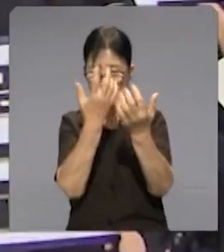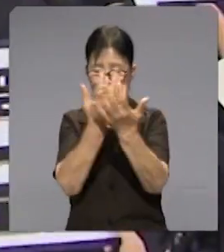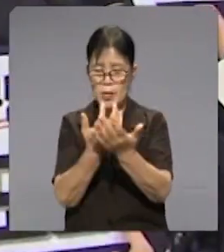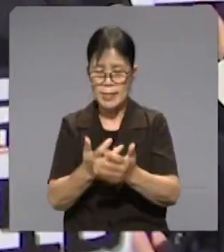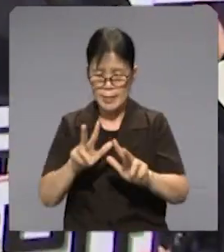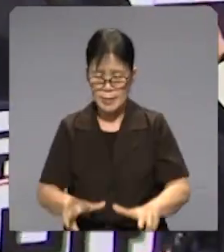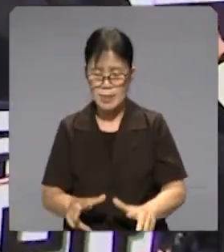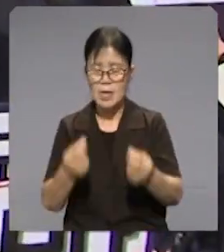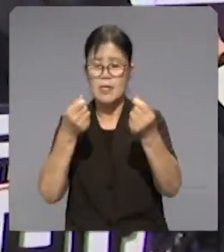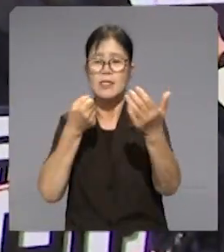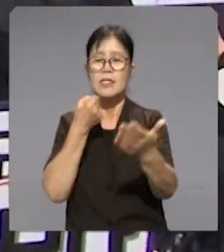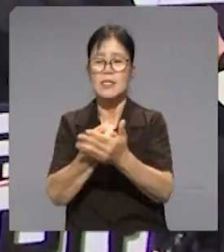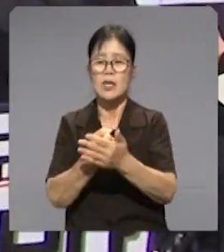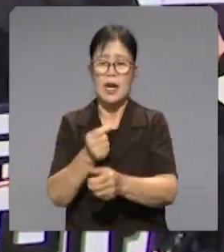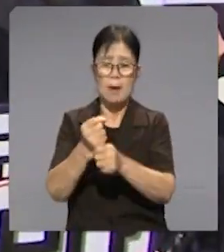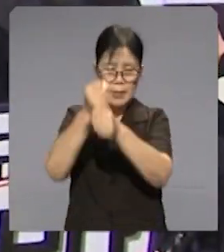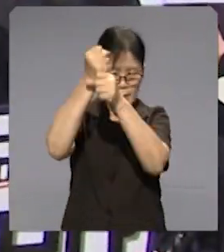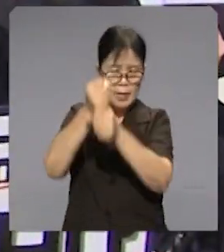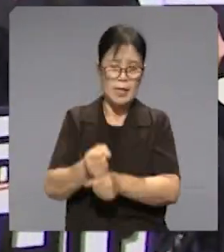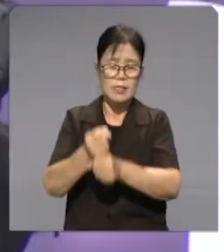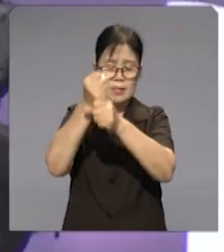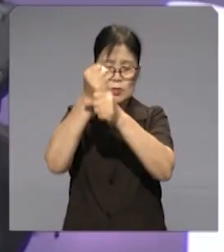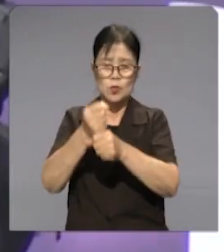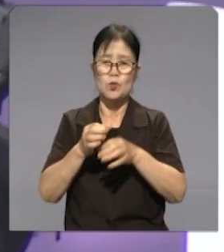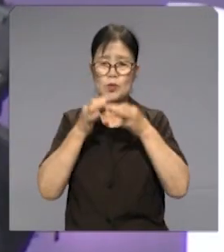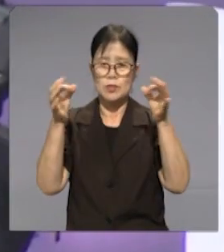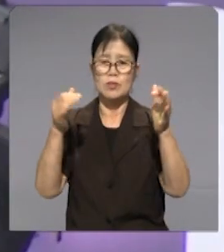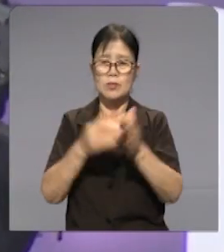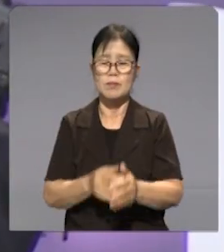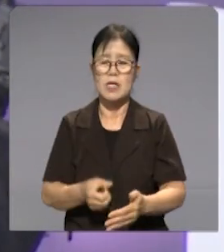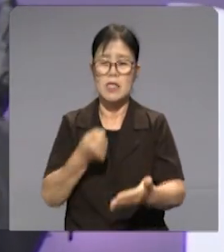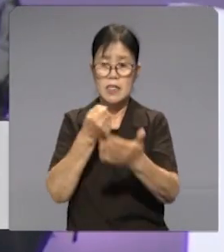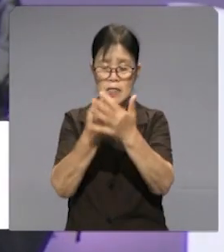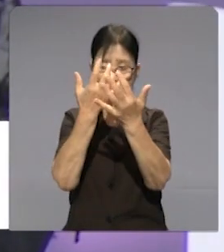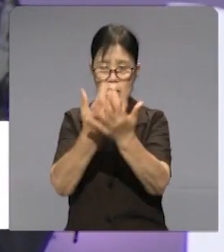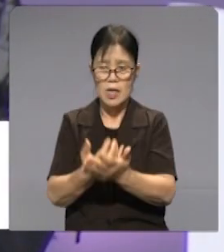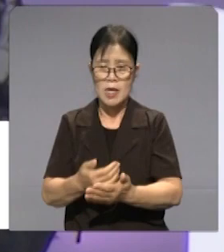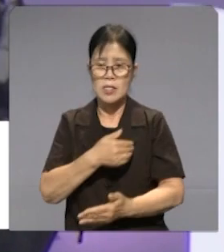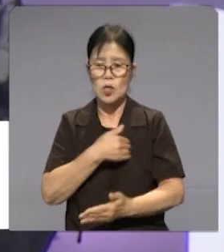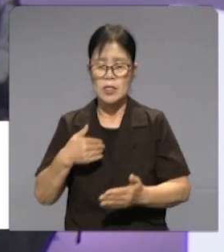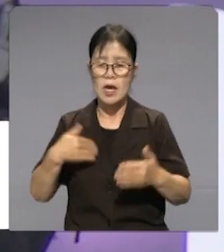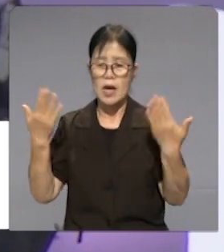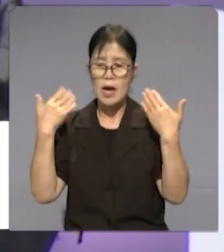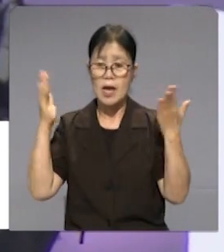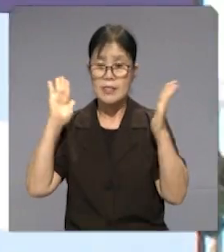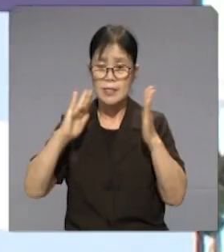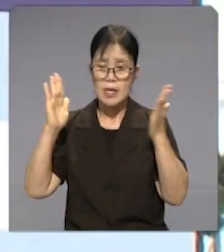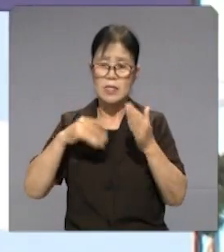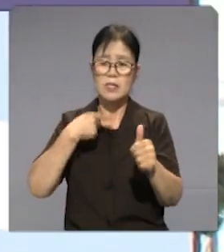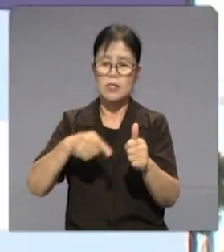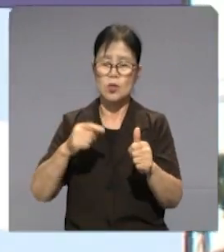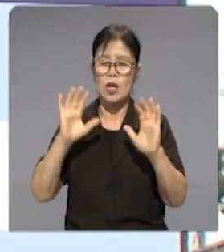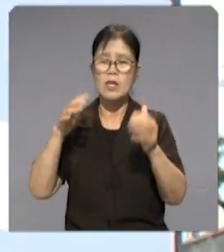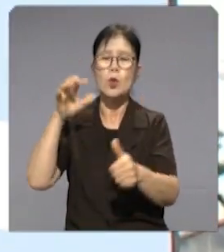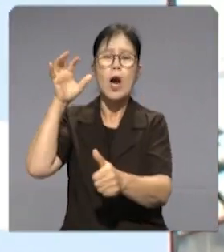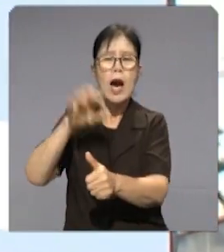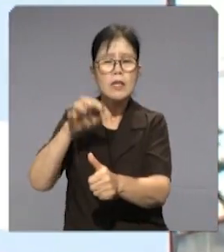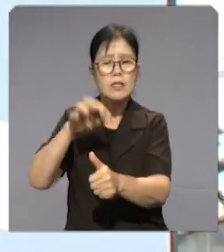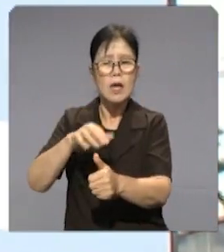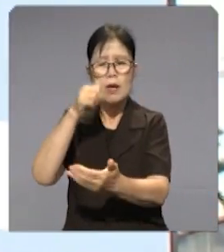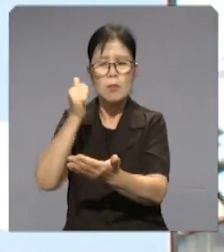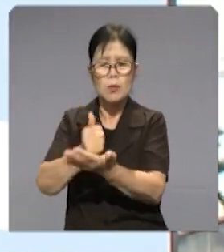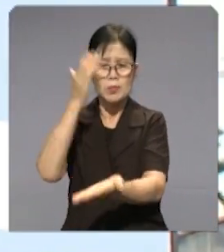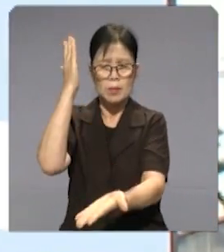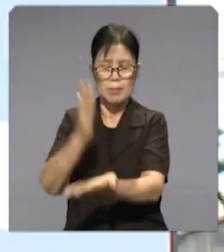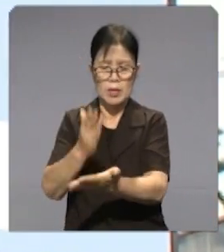즉각 의결하라는 피켓을 들고 구호를 외쳤는데 의결안에는 정당한 학생 지도는 아동학대 범죄로 처벌되지